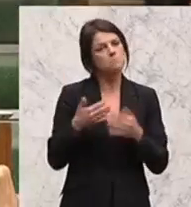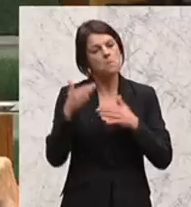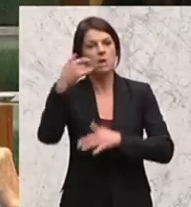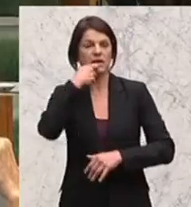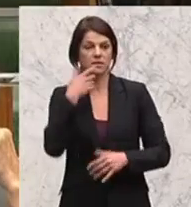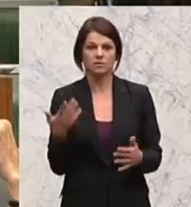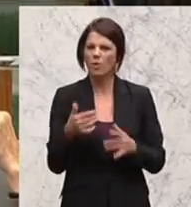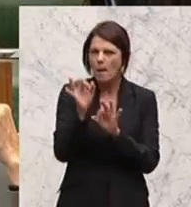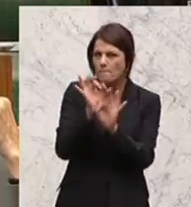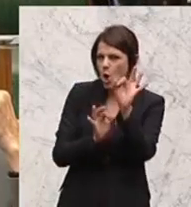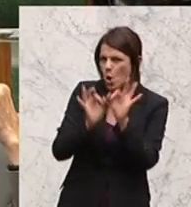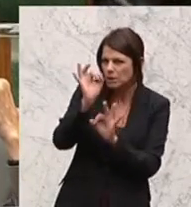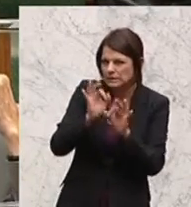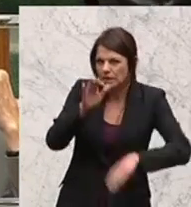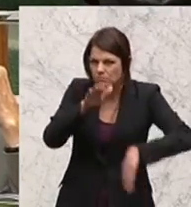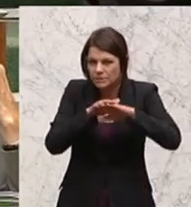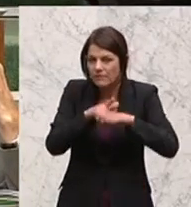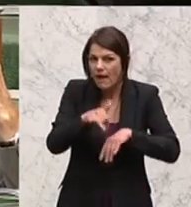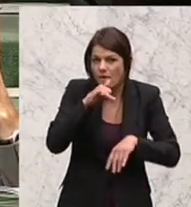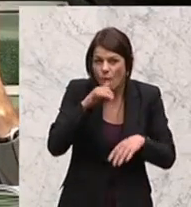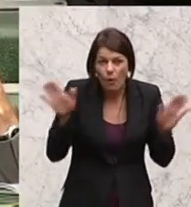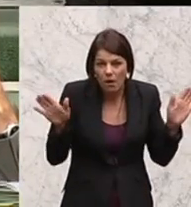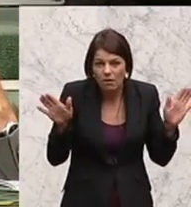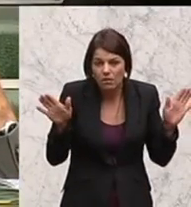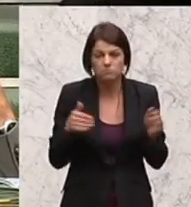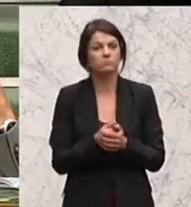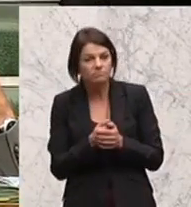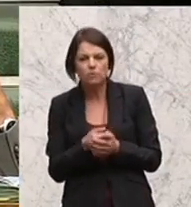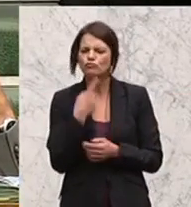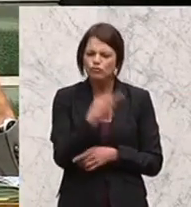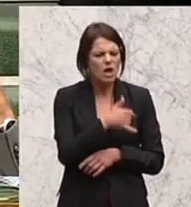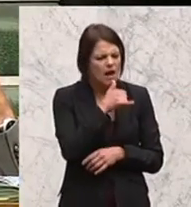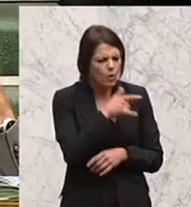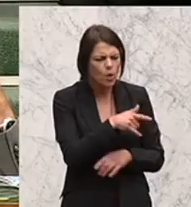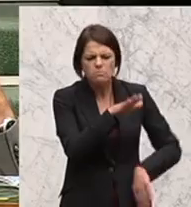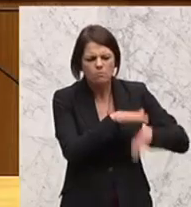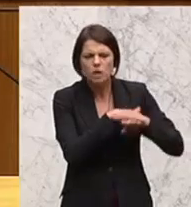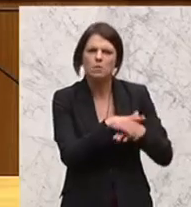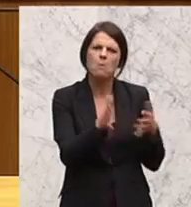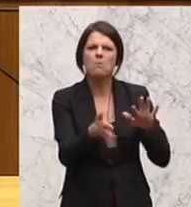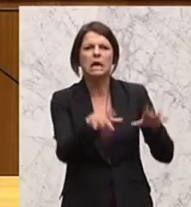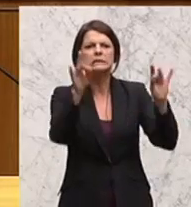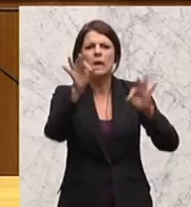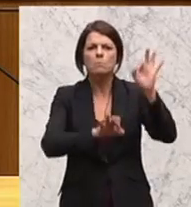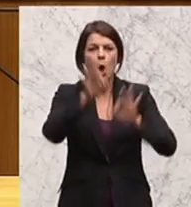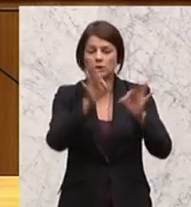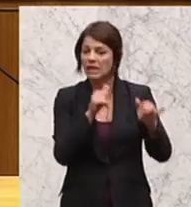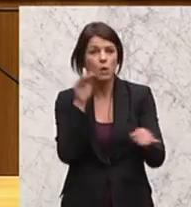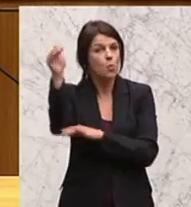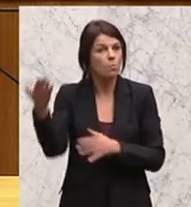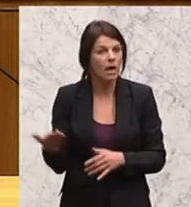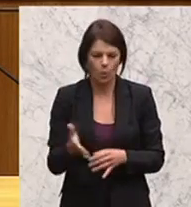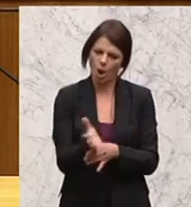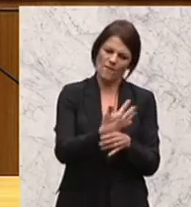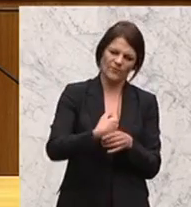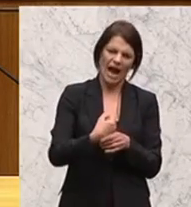oder Prozentobergrenzen beim Alkohol, wo man dann festlegt, dass der Alkohol maximal Hausnummer bei 10% liegen darf oder der